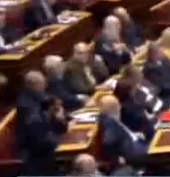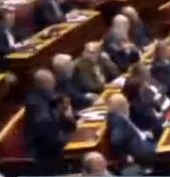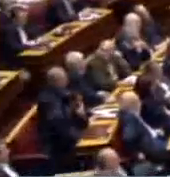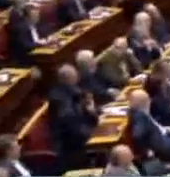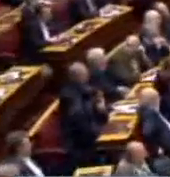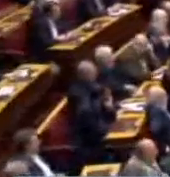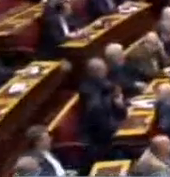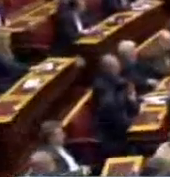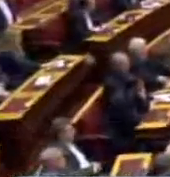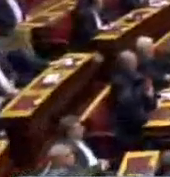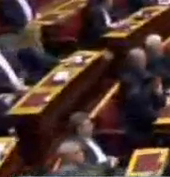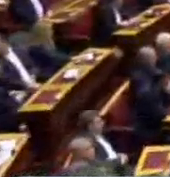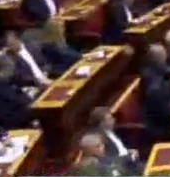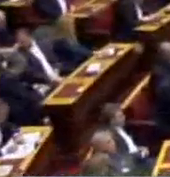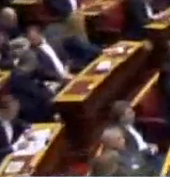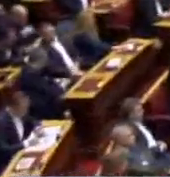του κοινωνικού προϋπολογισμού,